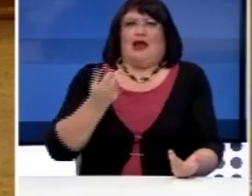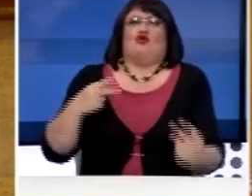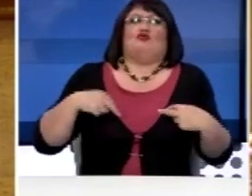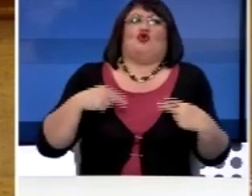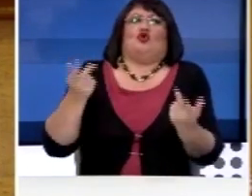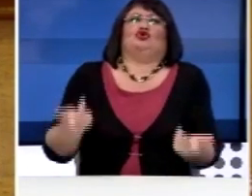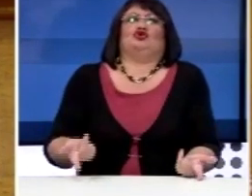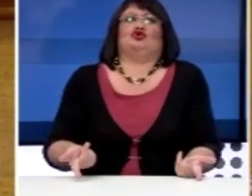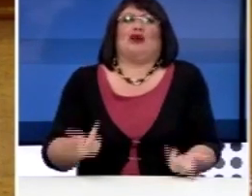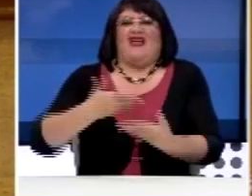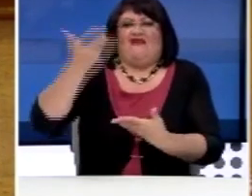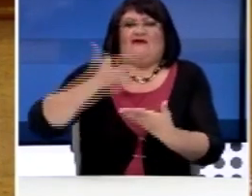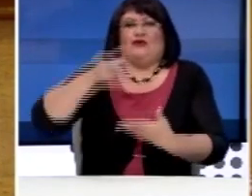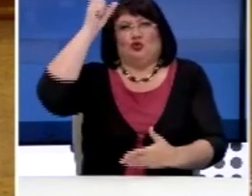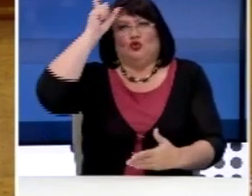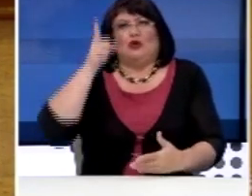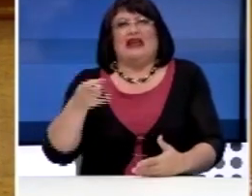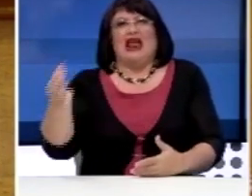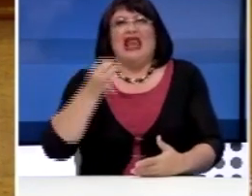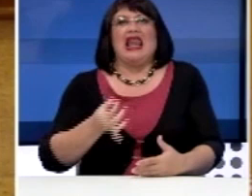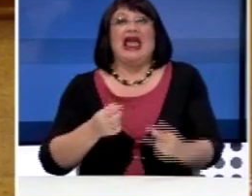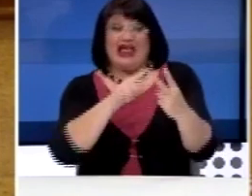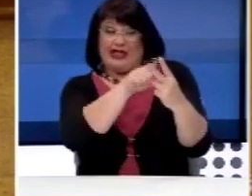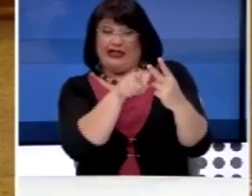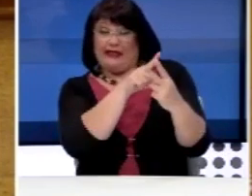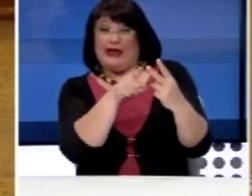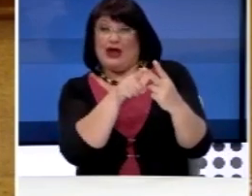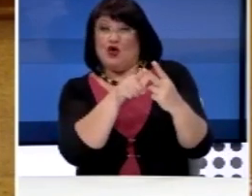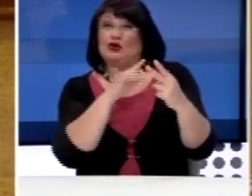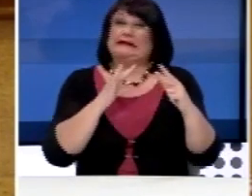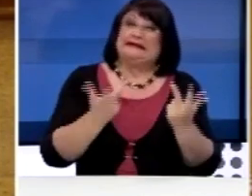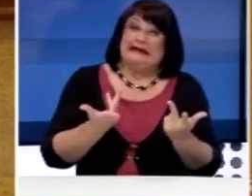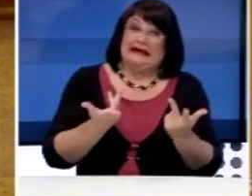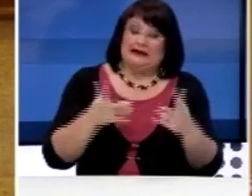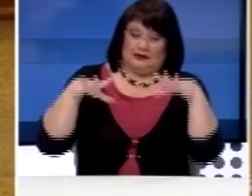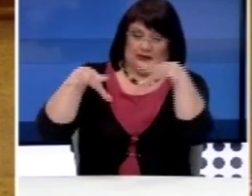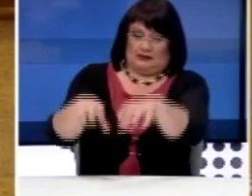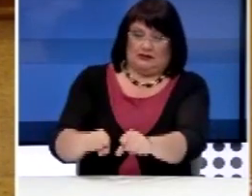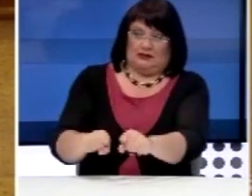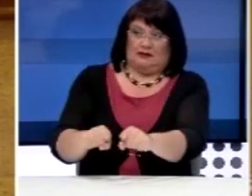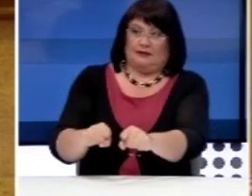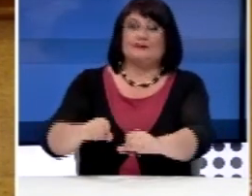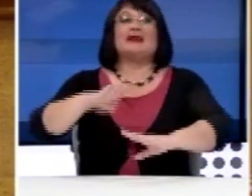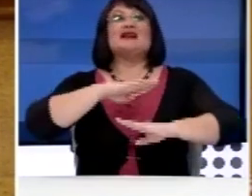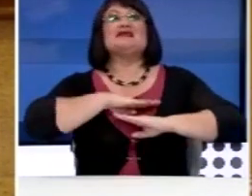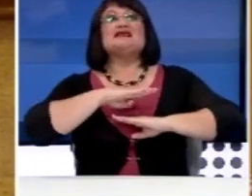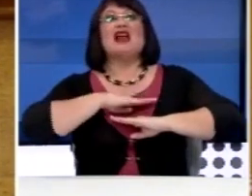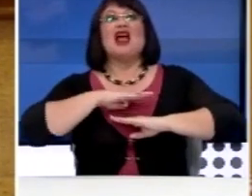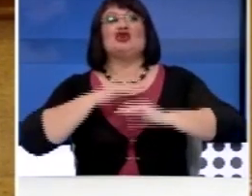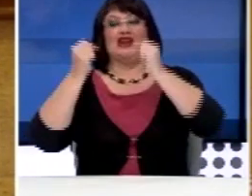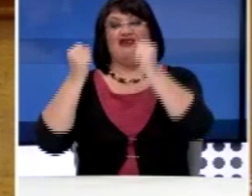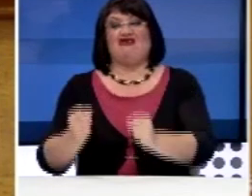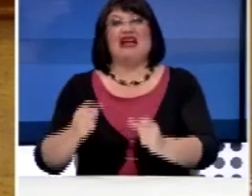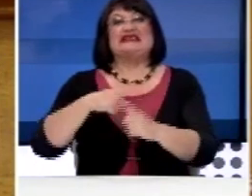οι τουρκικές εφημερίδες αναφέρουν ότι η Τουρκία μελετά δύο εκδοχές για εγκαθίδρυση τουρκικής στρατιωτικής ναυτικής βάσης